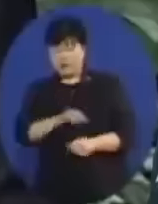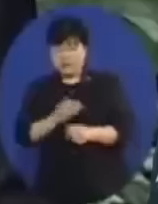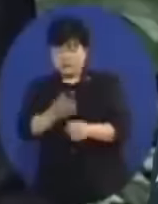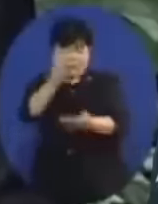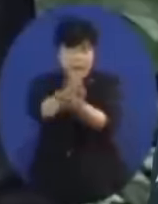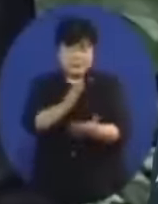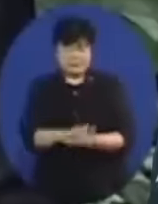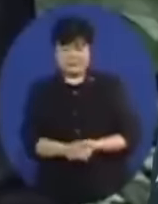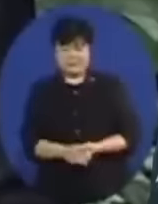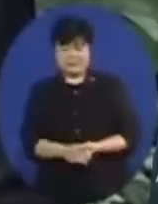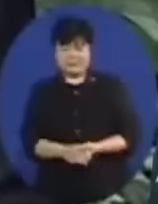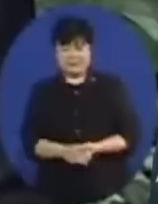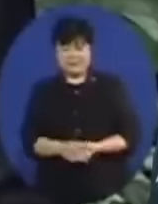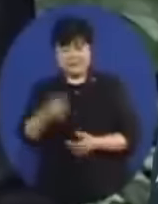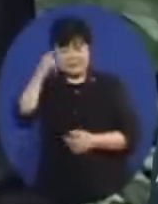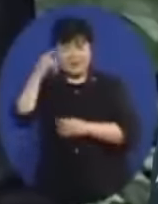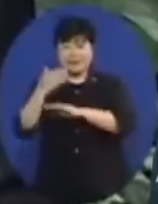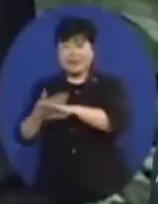베풀어?